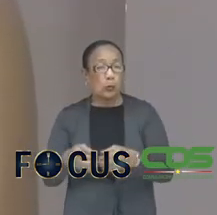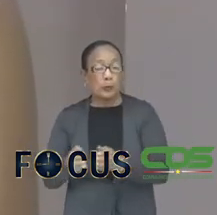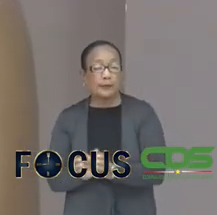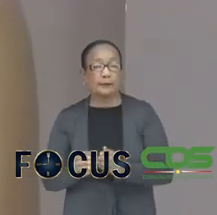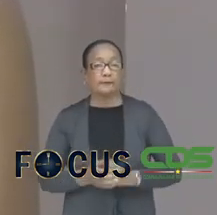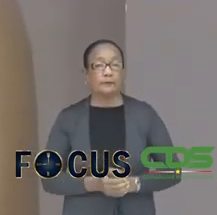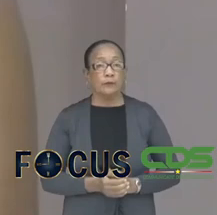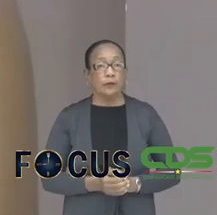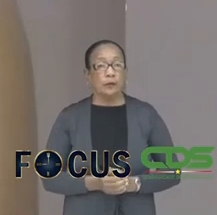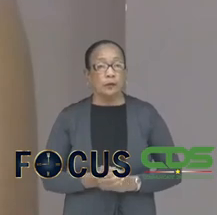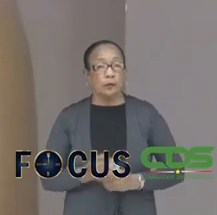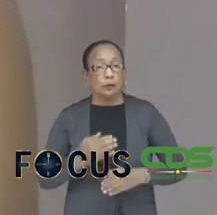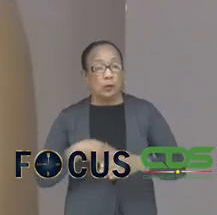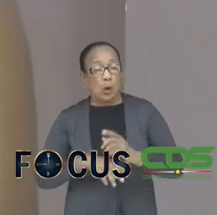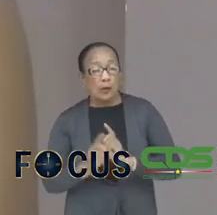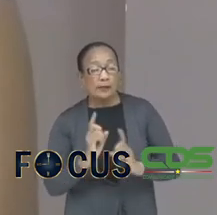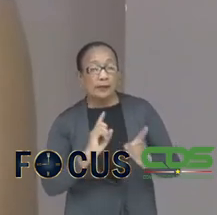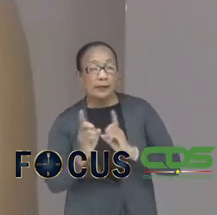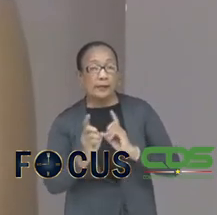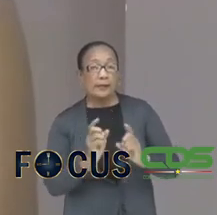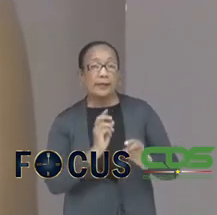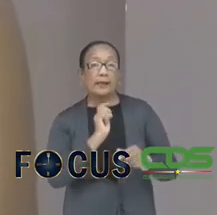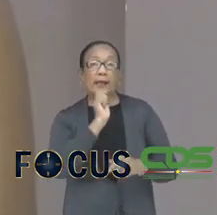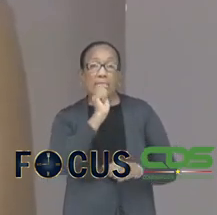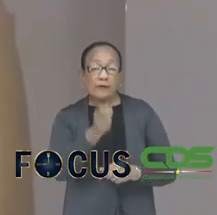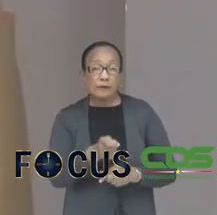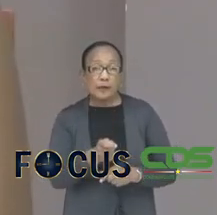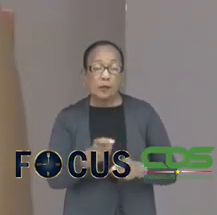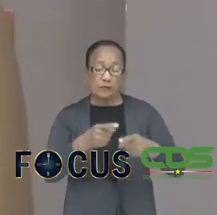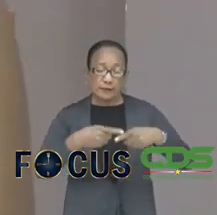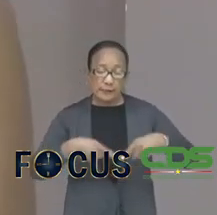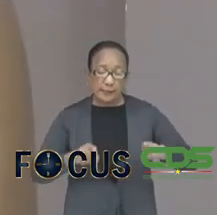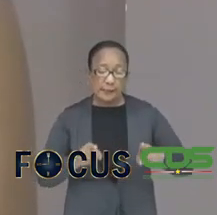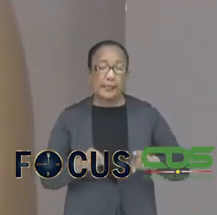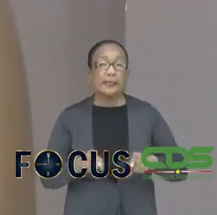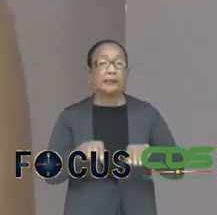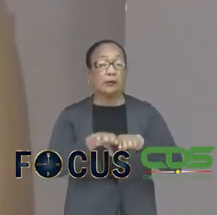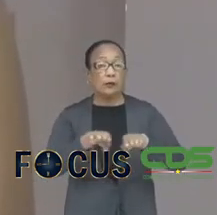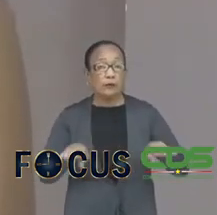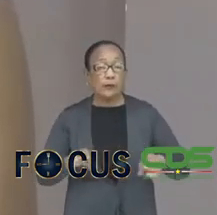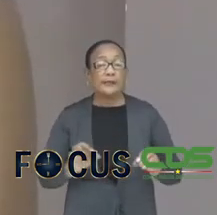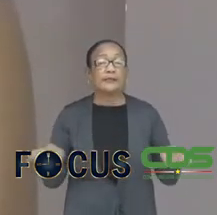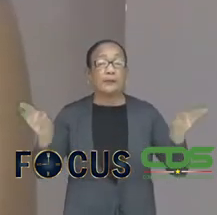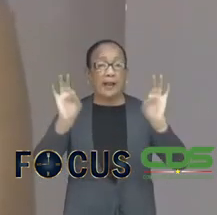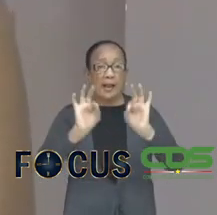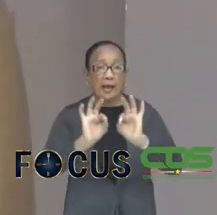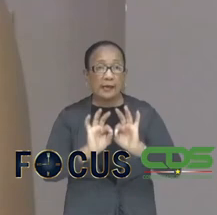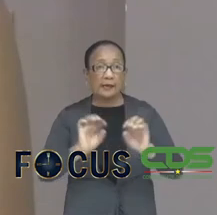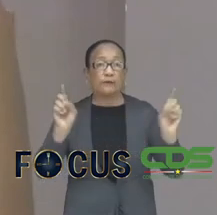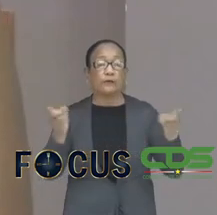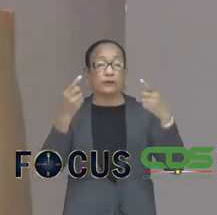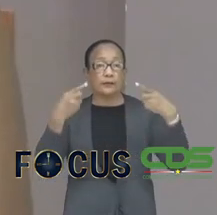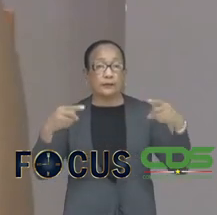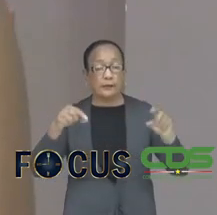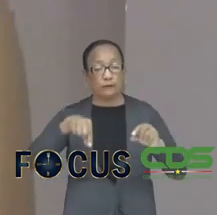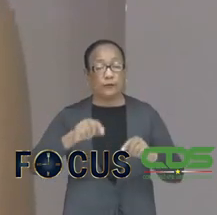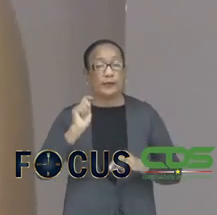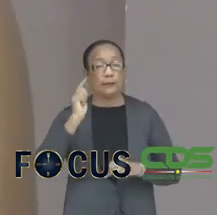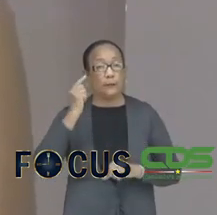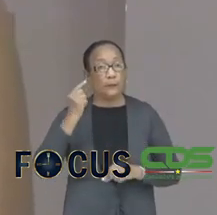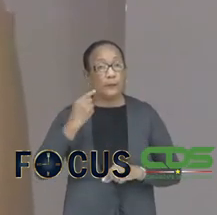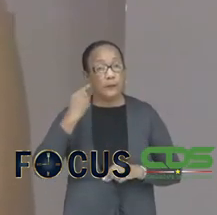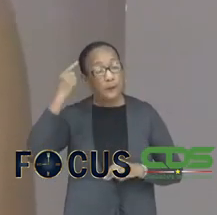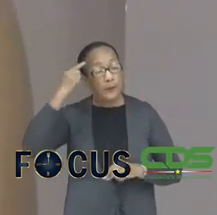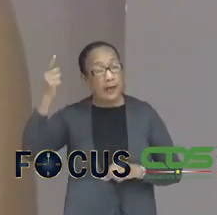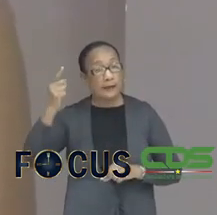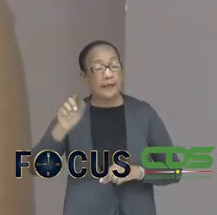De onderlinge afstemming en samenwerking op verschillende niveaus is cruciaal voor het succesvol implementeren van dit plan. De